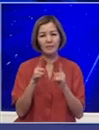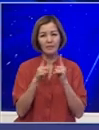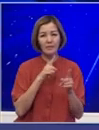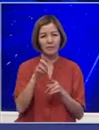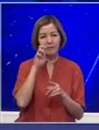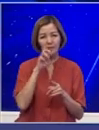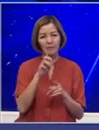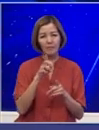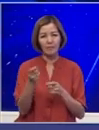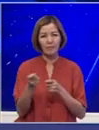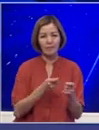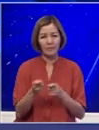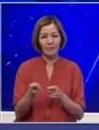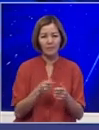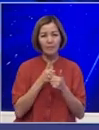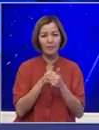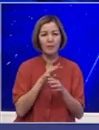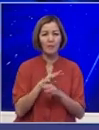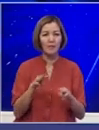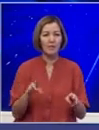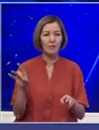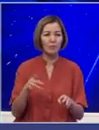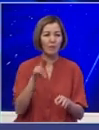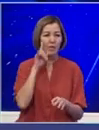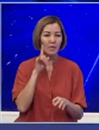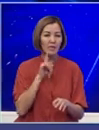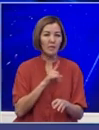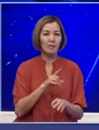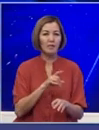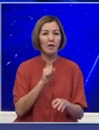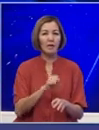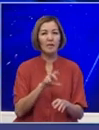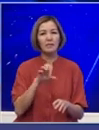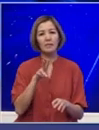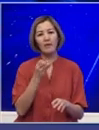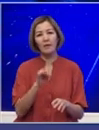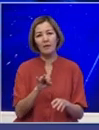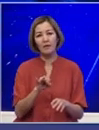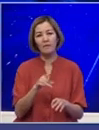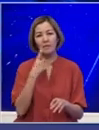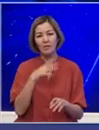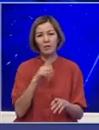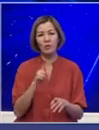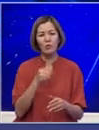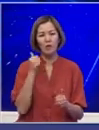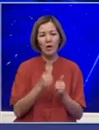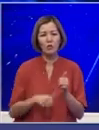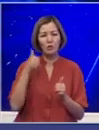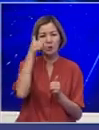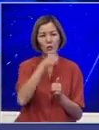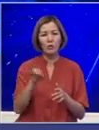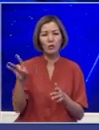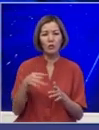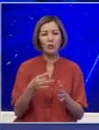на заседании правительства под председательством премьер-министра Республики Казахстан. Алихан Смаилов отметил, что ежегодно в